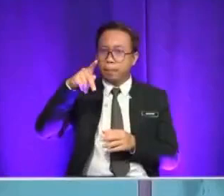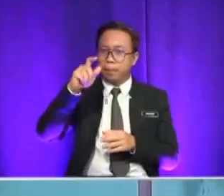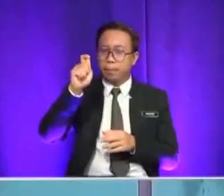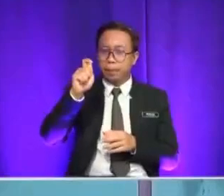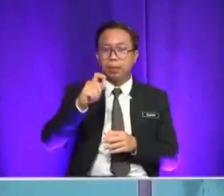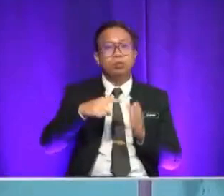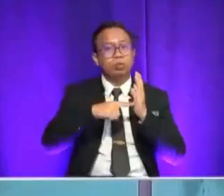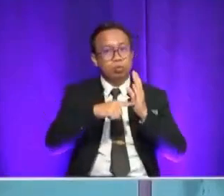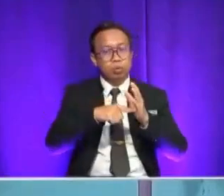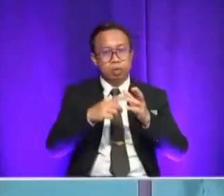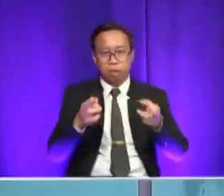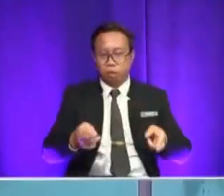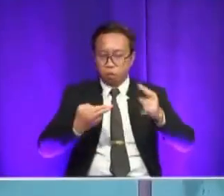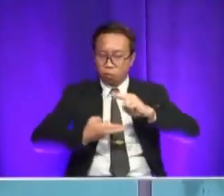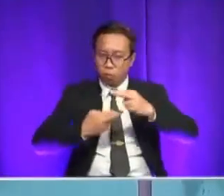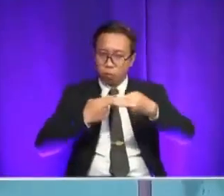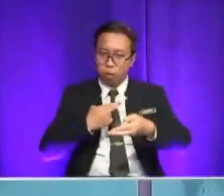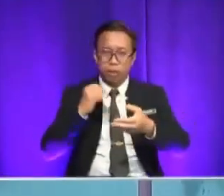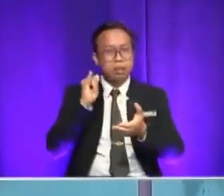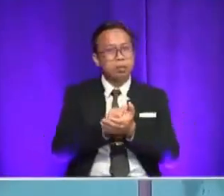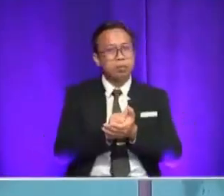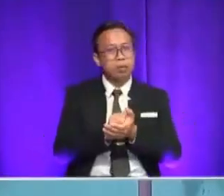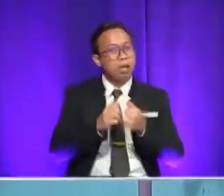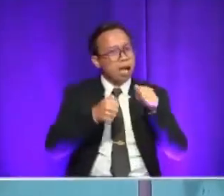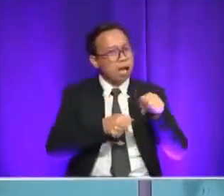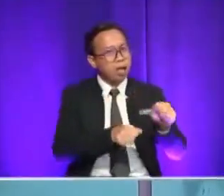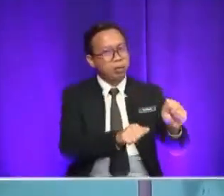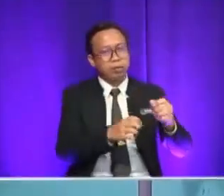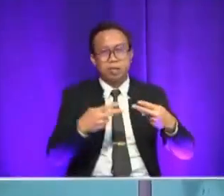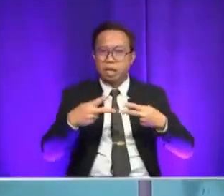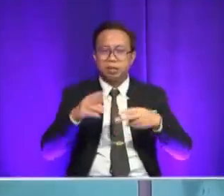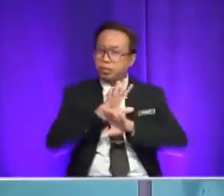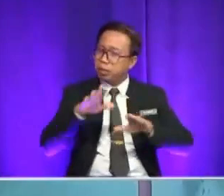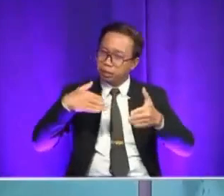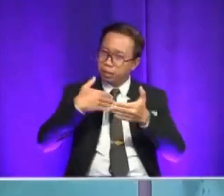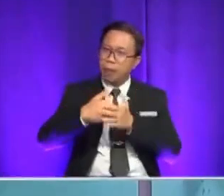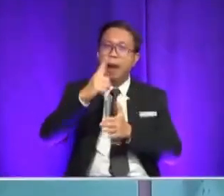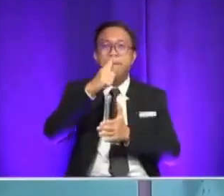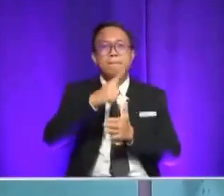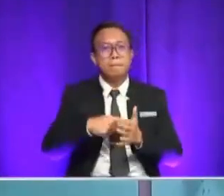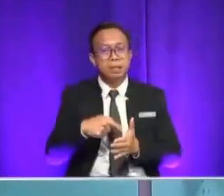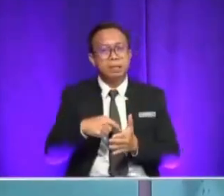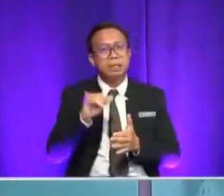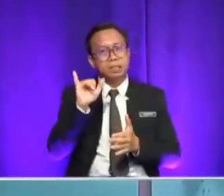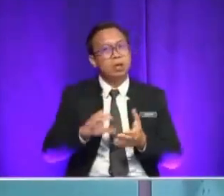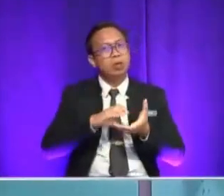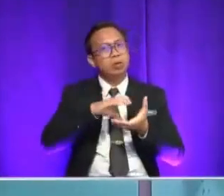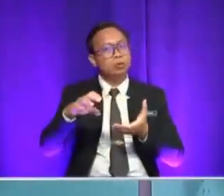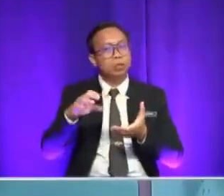pemampat menyejukkan ruang itu. Okey, tapi arus elektrik tak sampai dekat sini. Jadi apakah yang rosak dekat